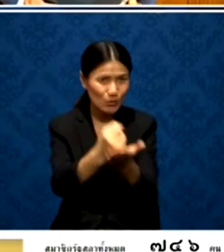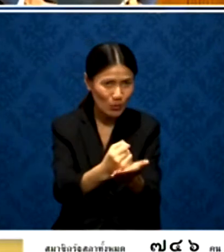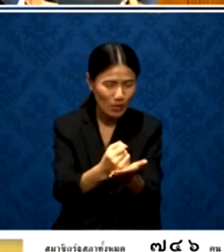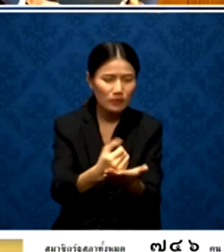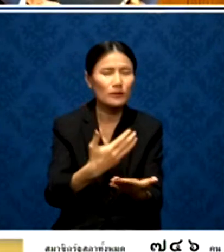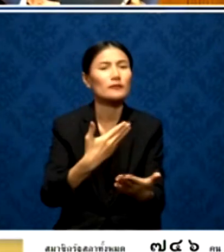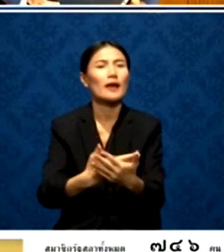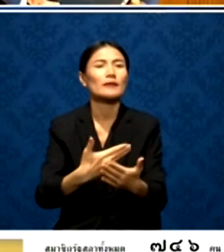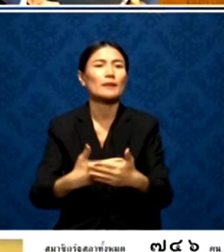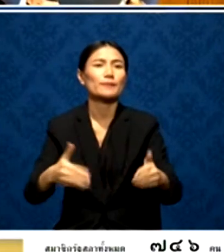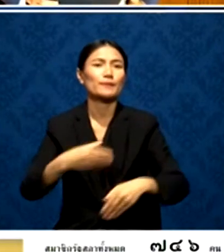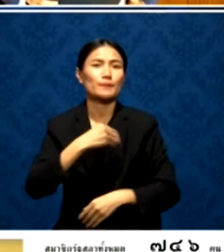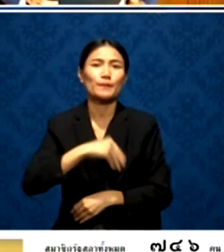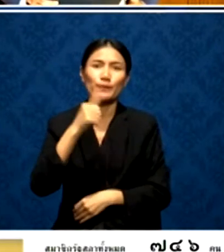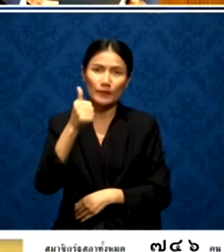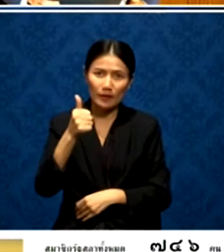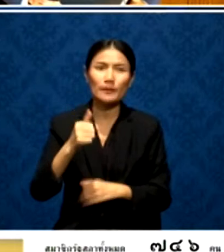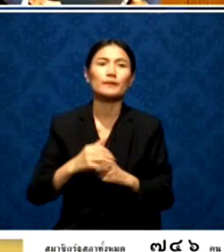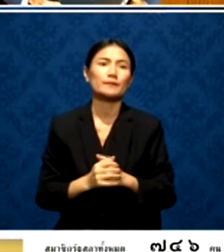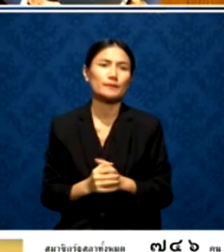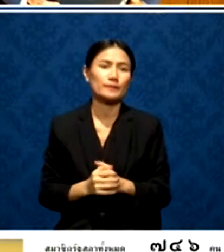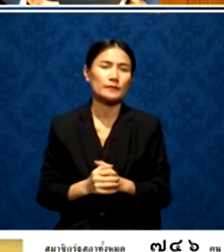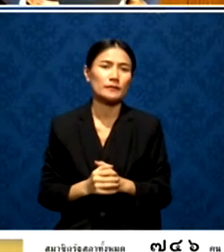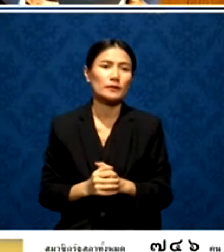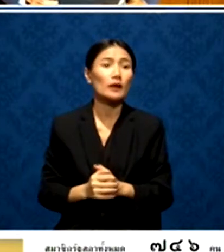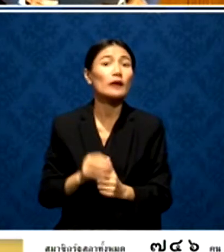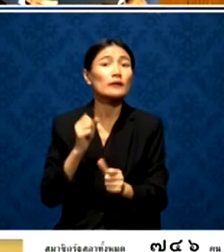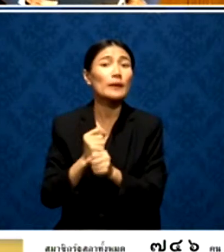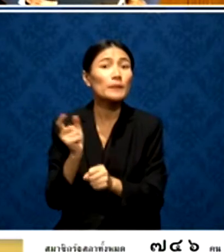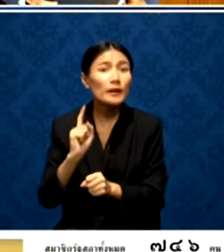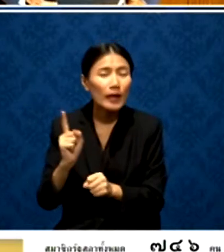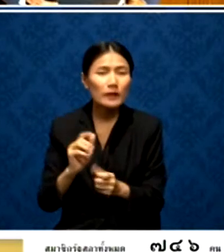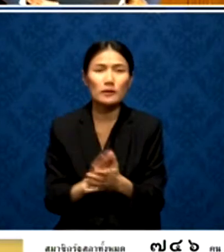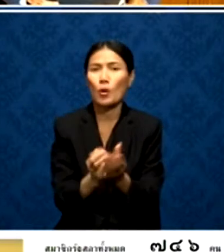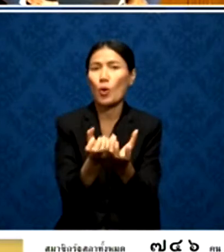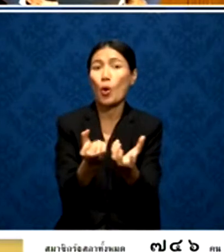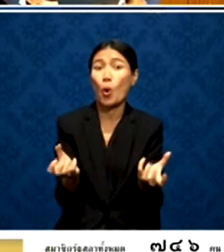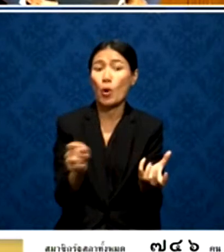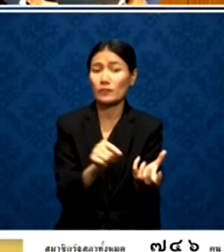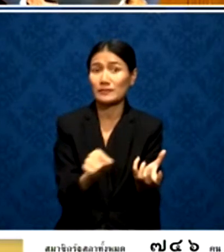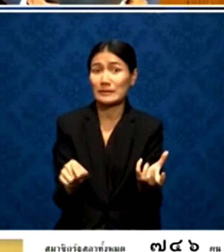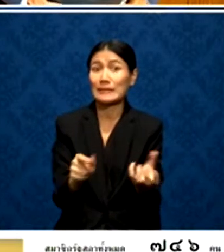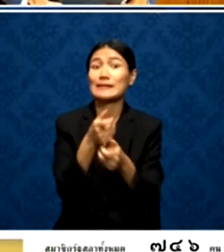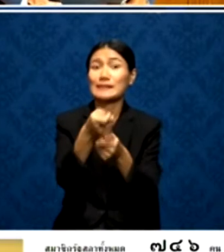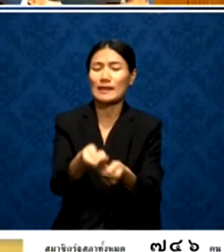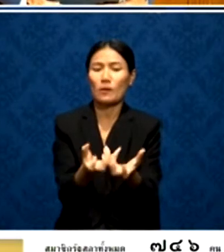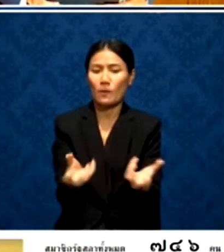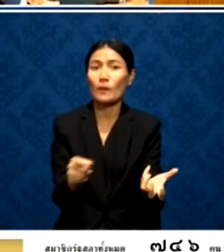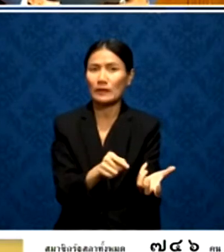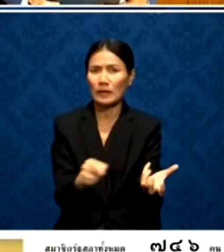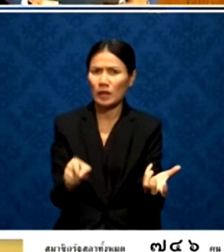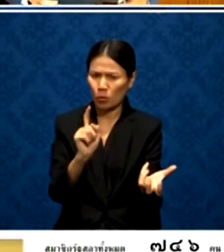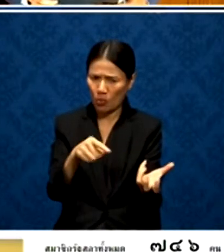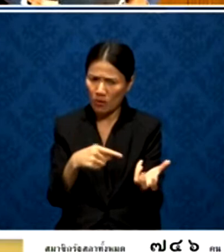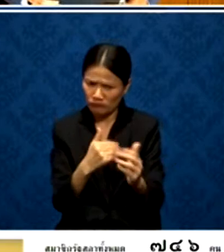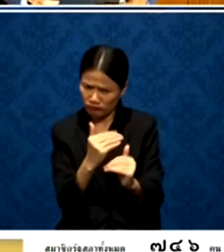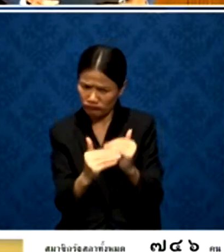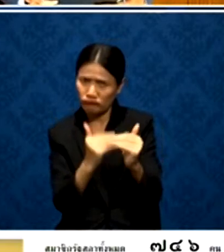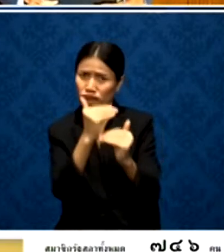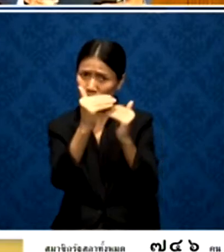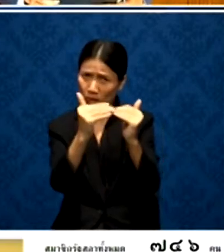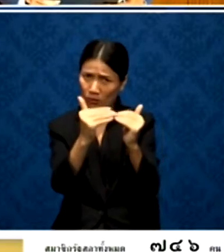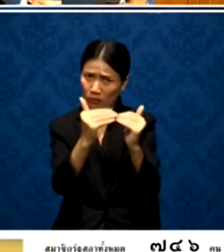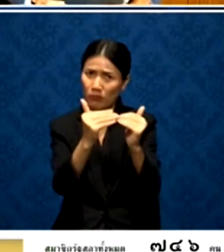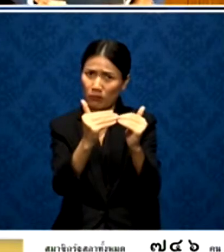ได้โดยการสนับสนุนการเพิ่มประสิทธิภาพและผลิตภาพของภาคการเกษตรควบคู่ไปด้วย